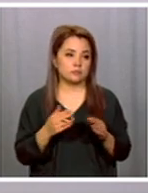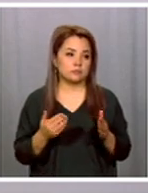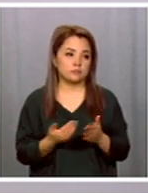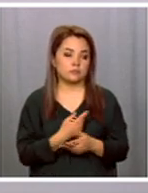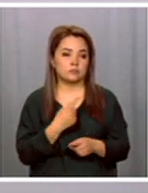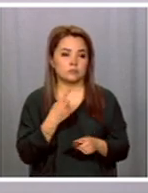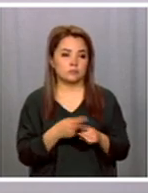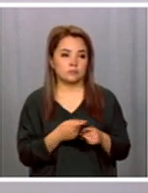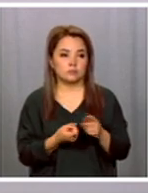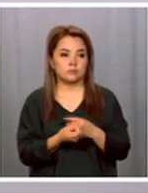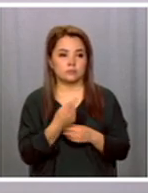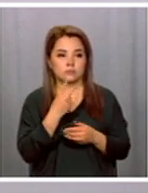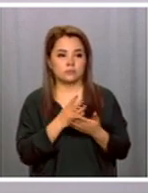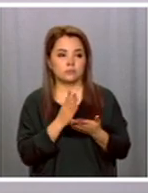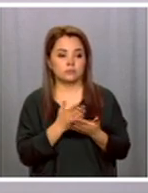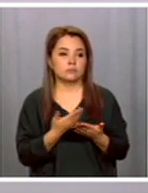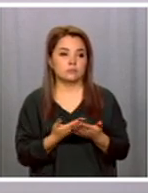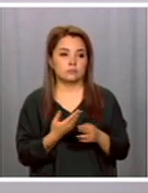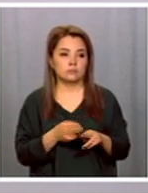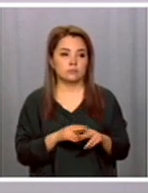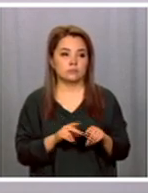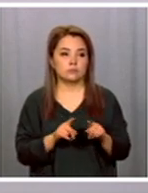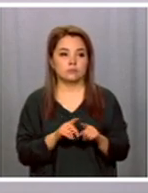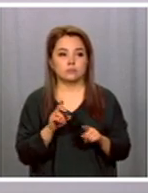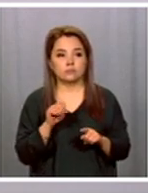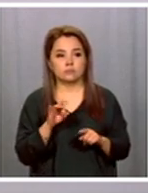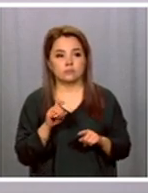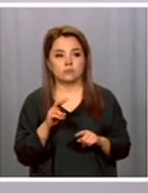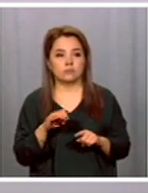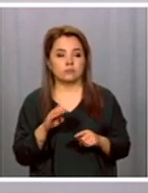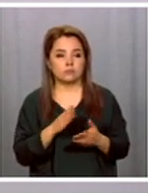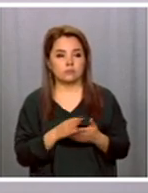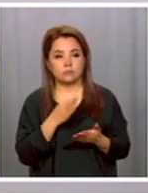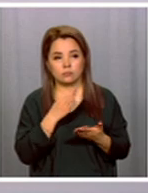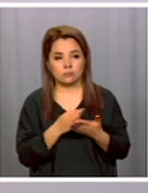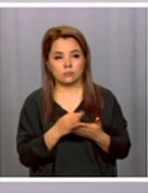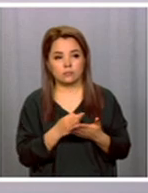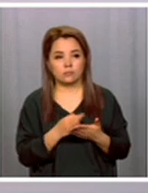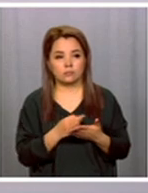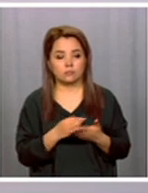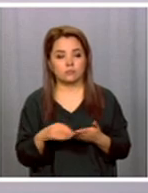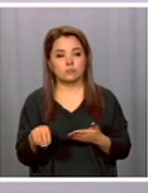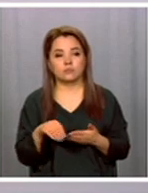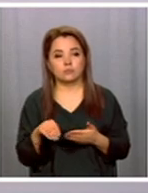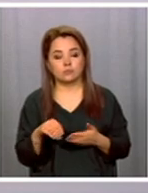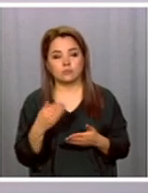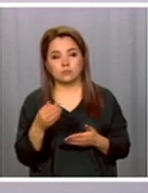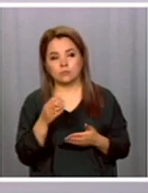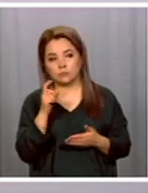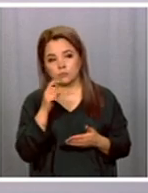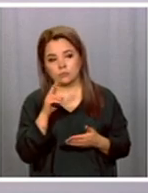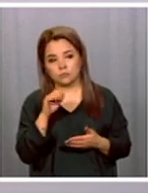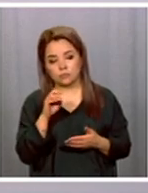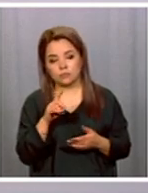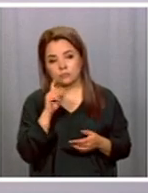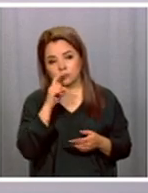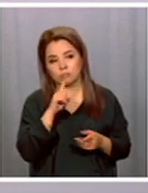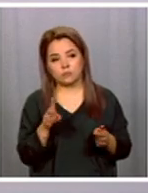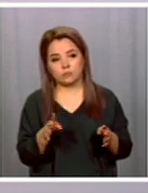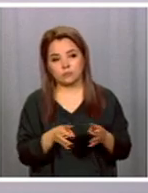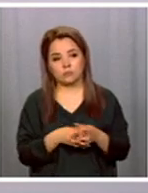қосылыстар пайда болады. Мысалы, осы жерде барий хлориді тұз күкірт қышқылымен әрекеттесе,